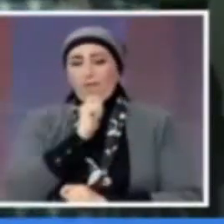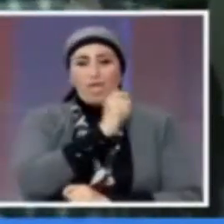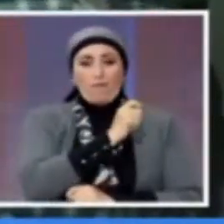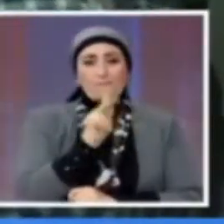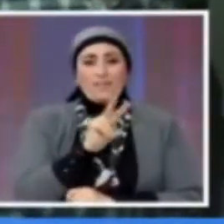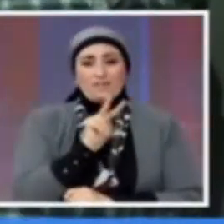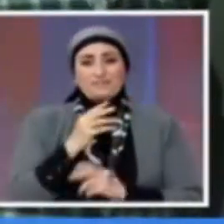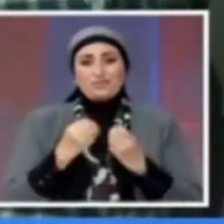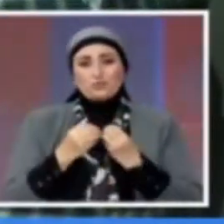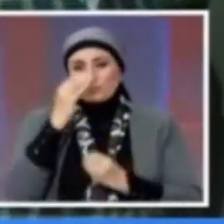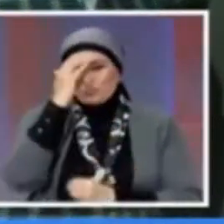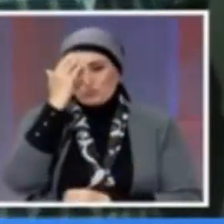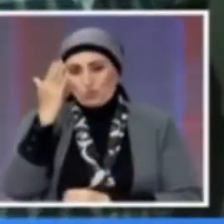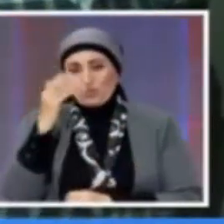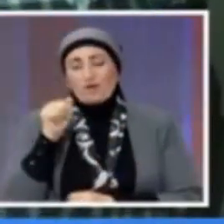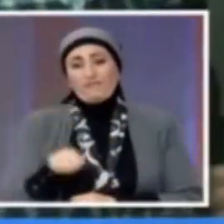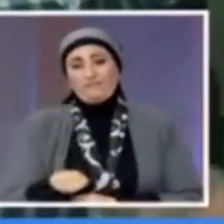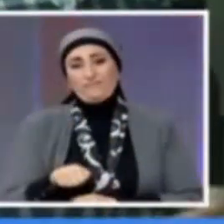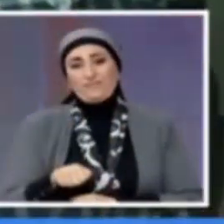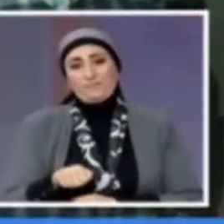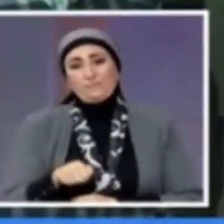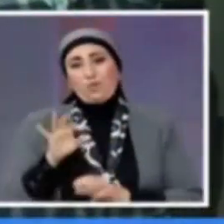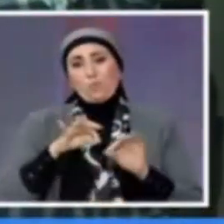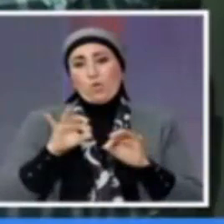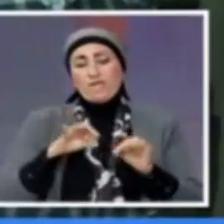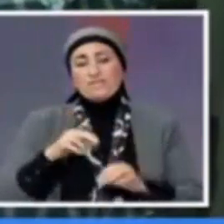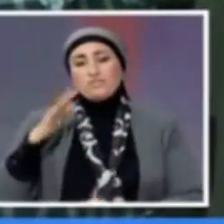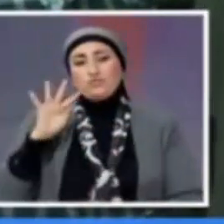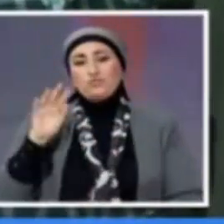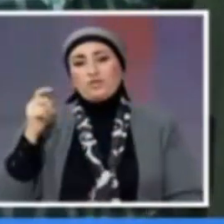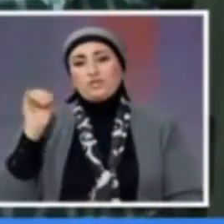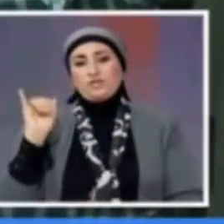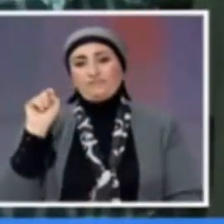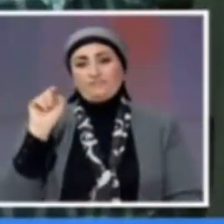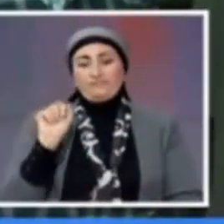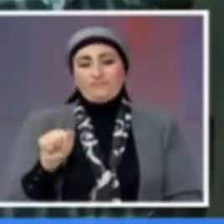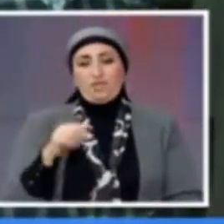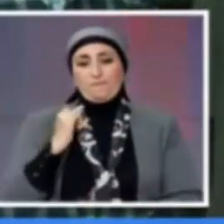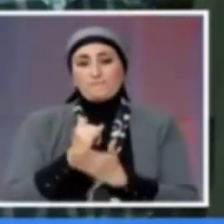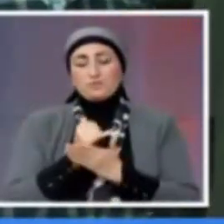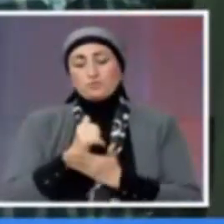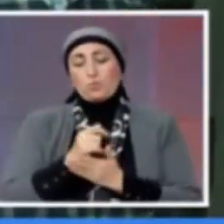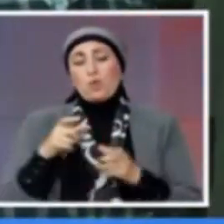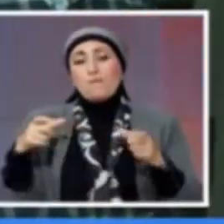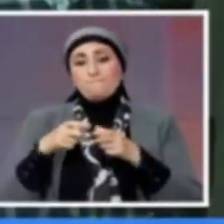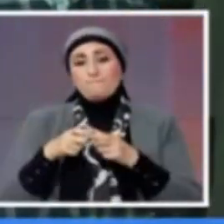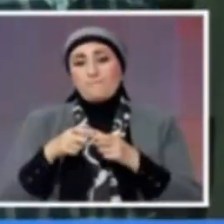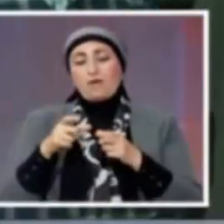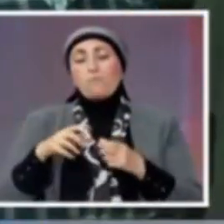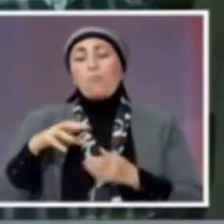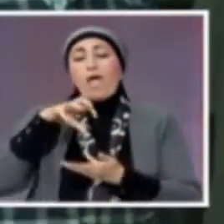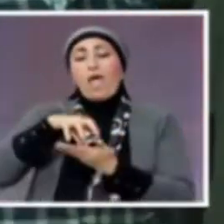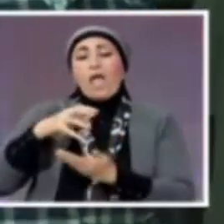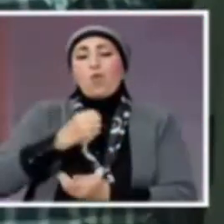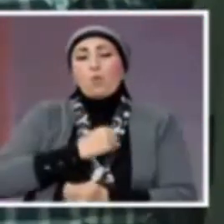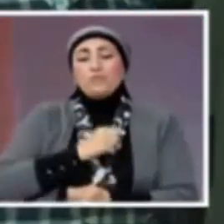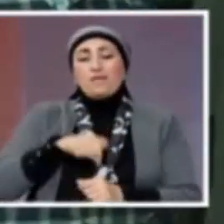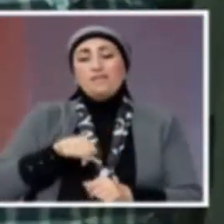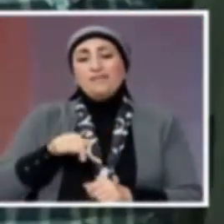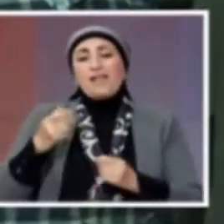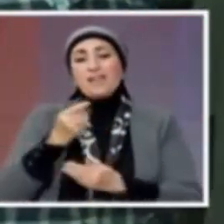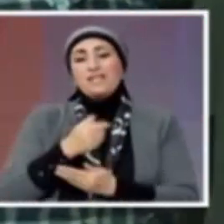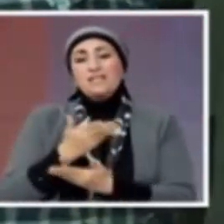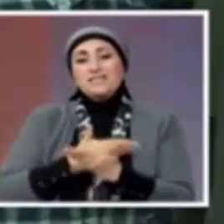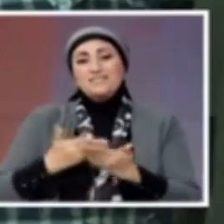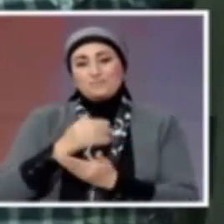الأوقاف، وكذلك المهندس شريف مصطفى رئيس المجموعة الوطنية لاستثمارات الأوقاف. وإليك في الاستوديو عمرو. شكرا لك